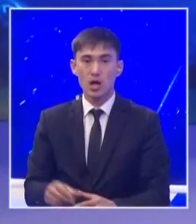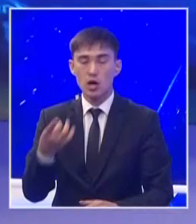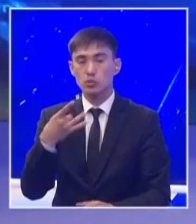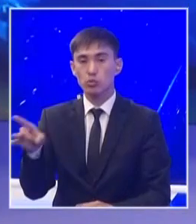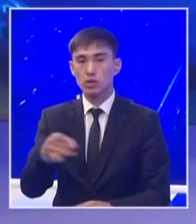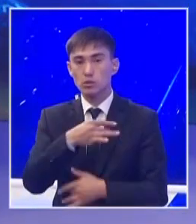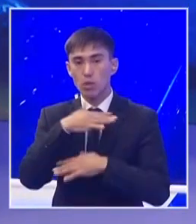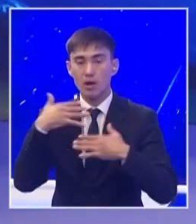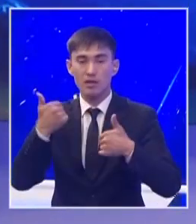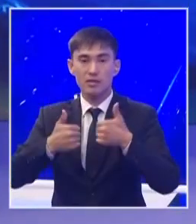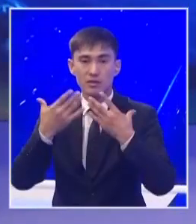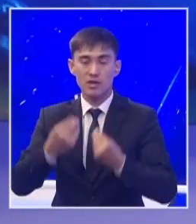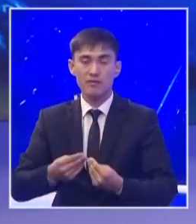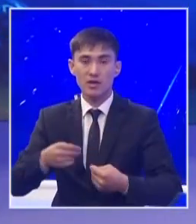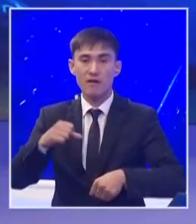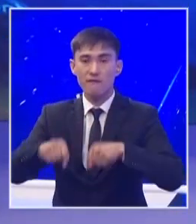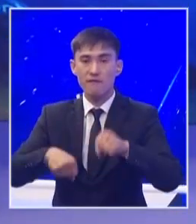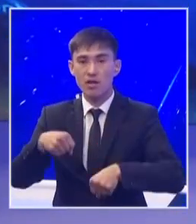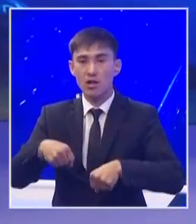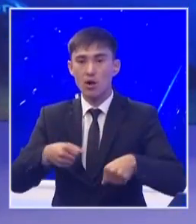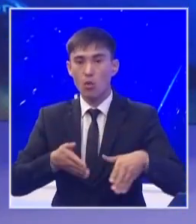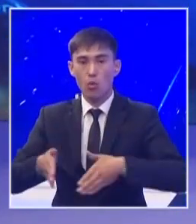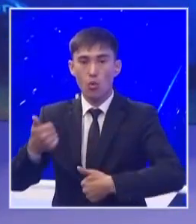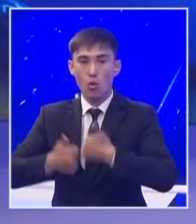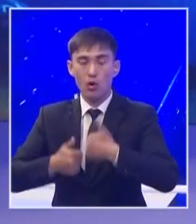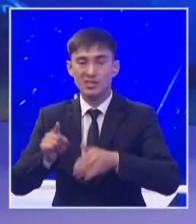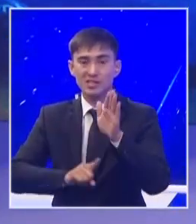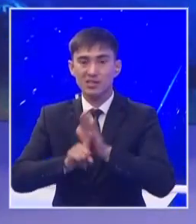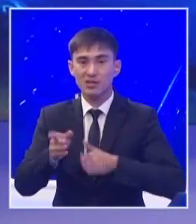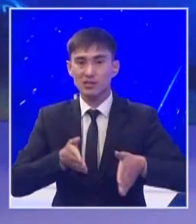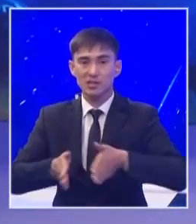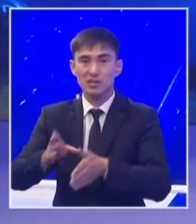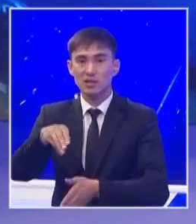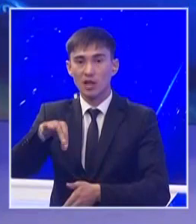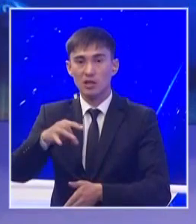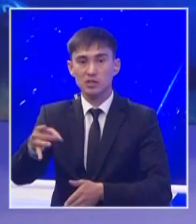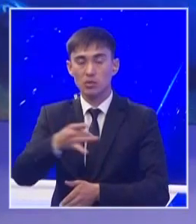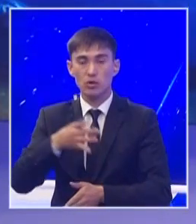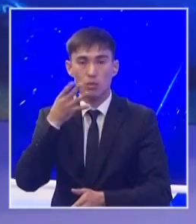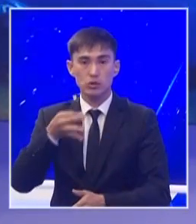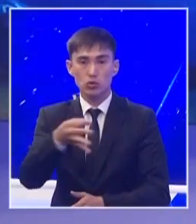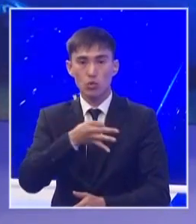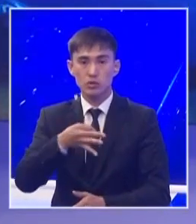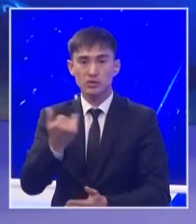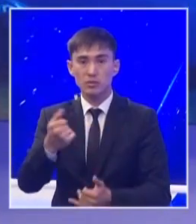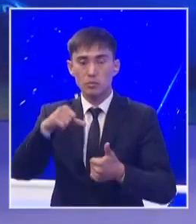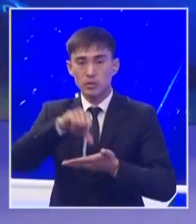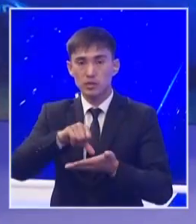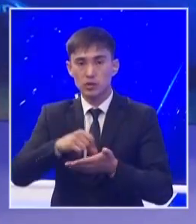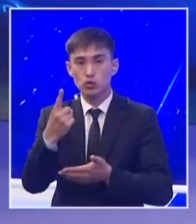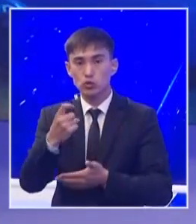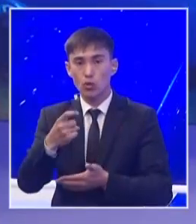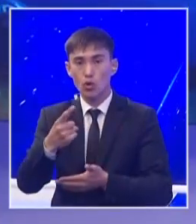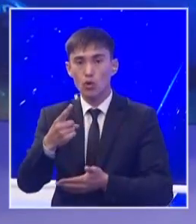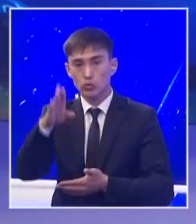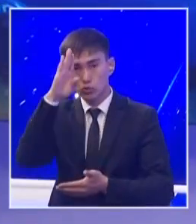Республиканская многодневная велогонка на шоссе стартовала в Талгарском районе. В ней принимают участие порядка 100 юношей и девушек от 13